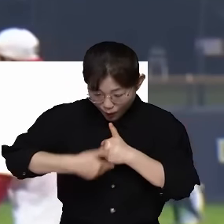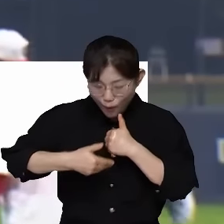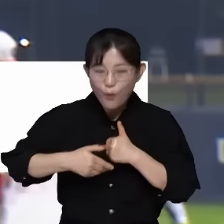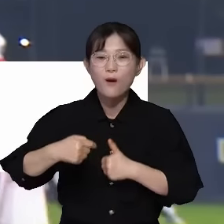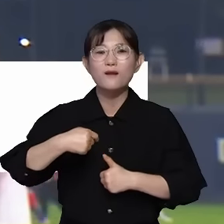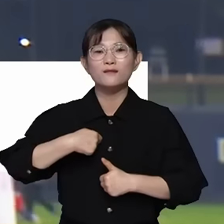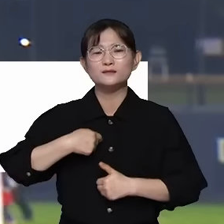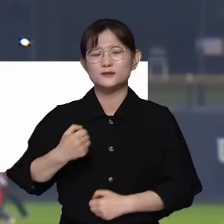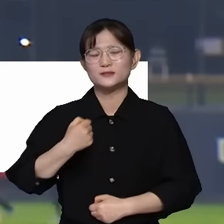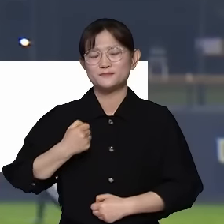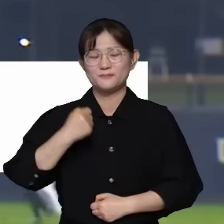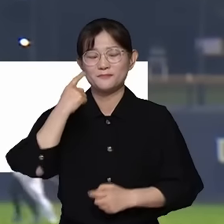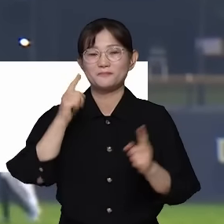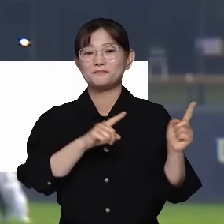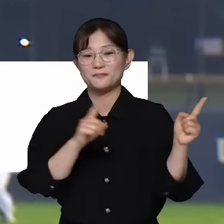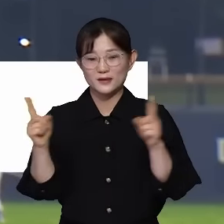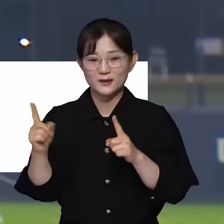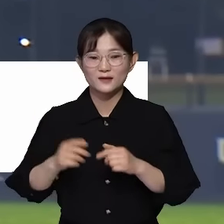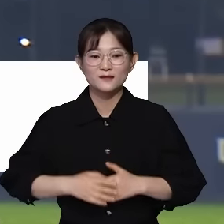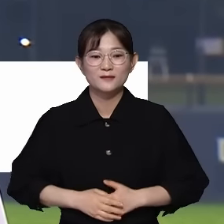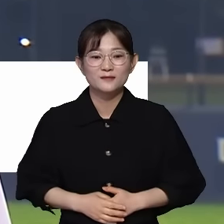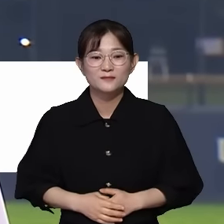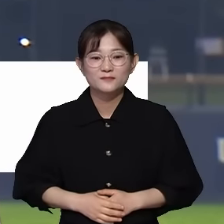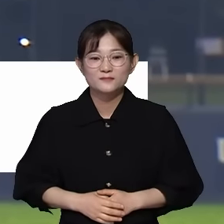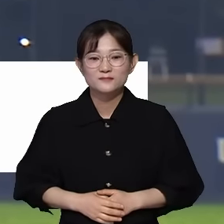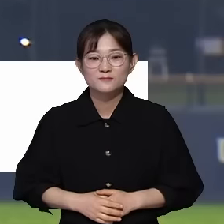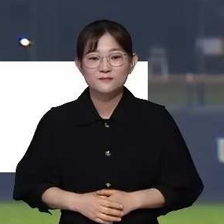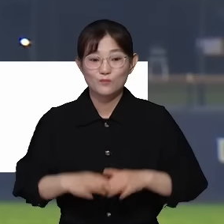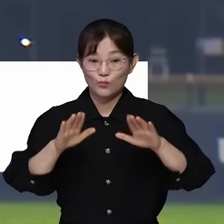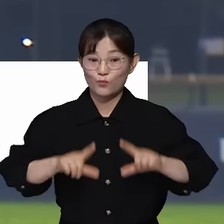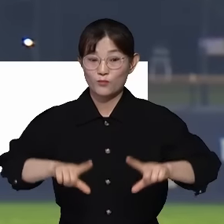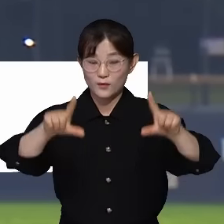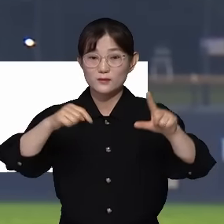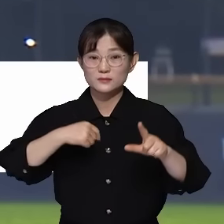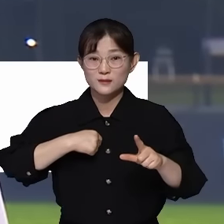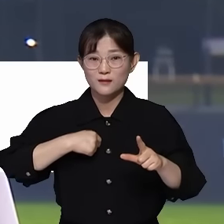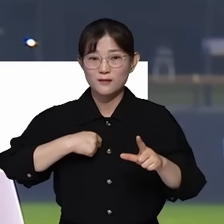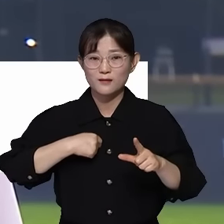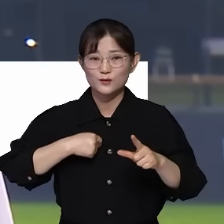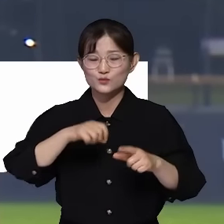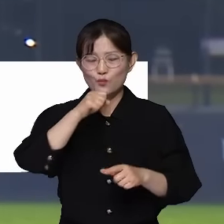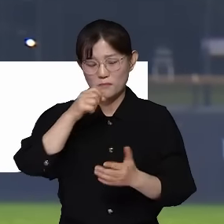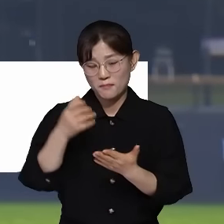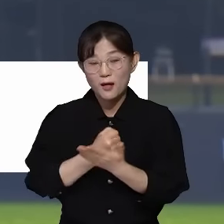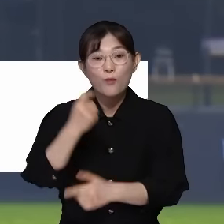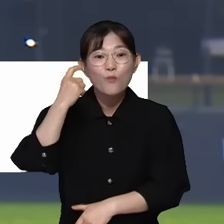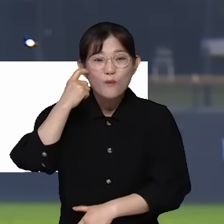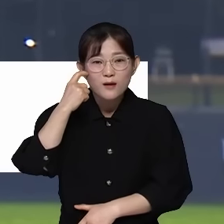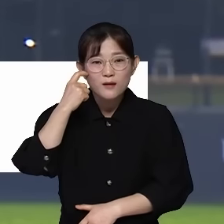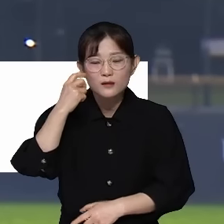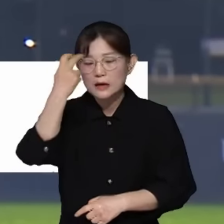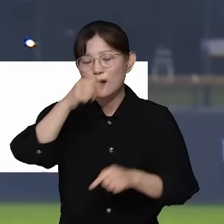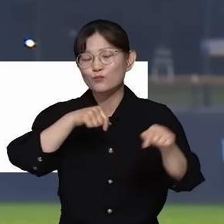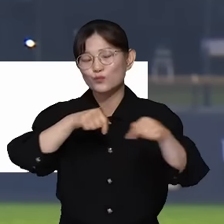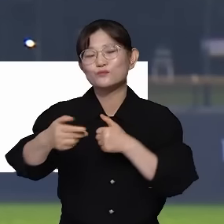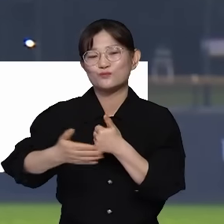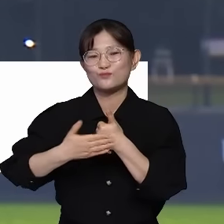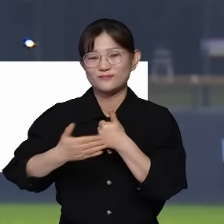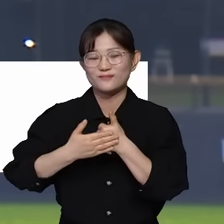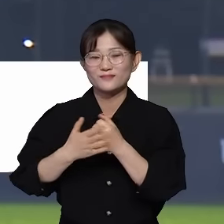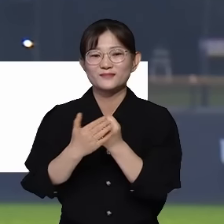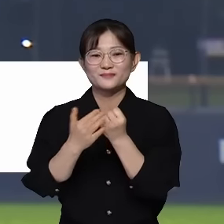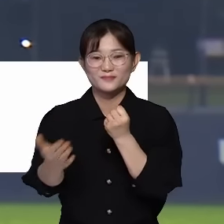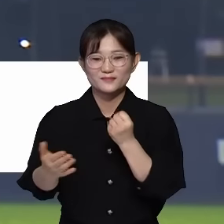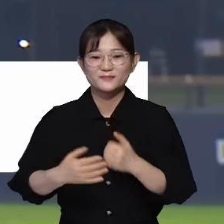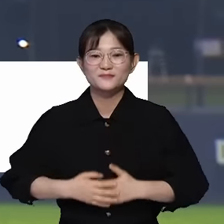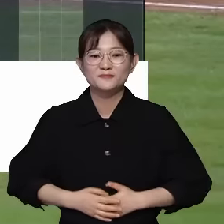진짜 수비에서 힘이 많이 됐다고 생각을 하고 올해 진짜 좋은 기록을 쌓은 데는 감독님의 덕이 되게